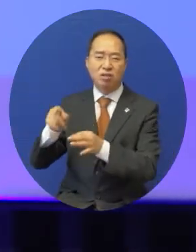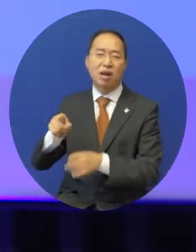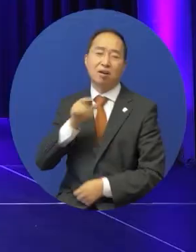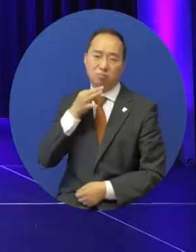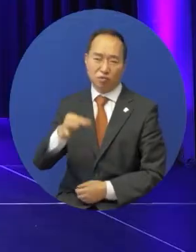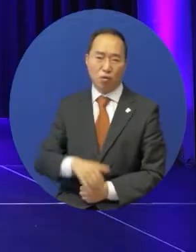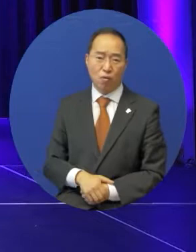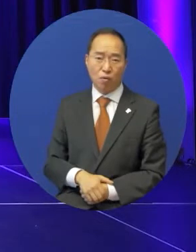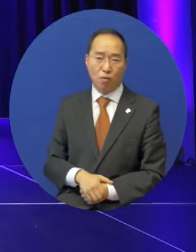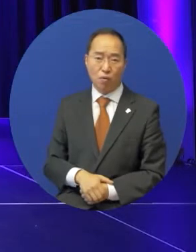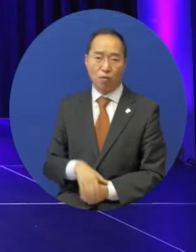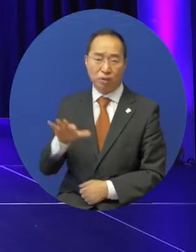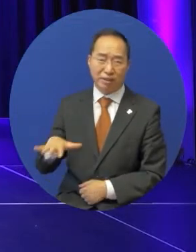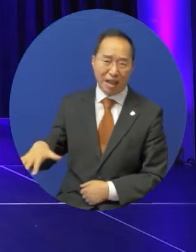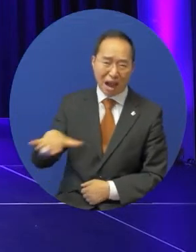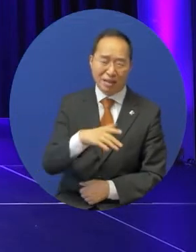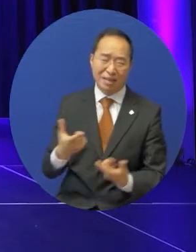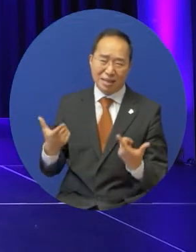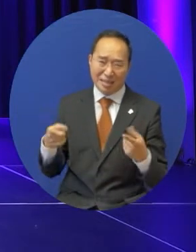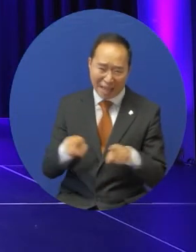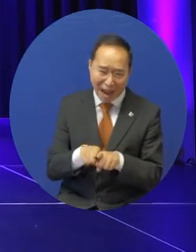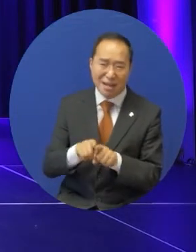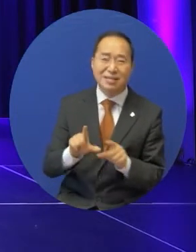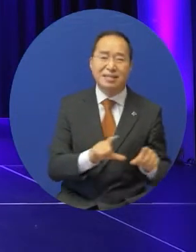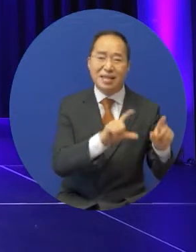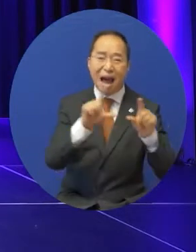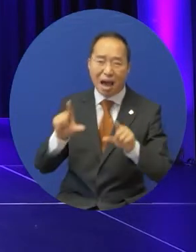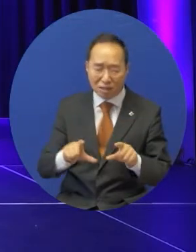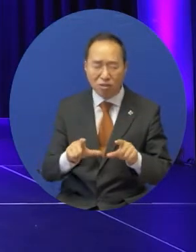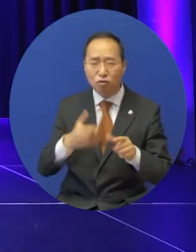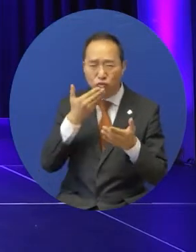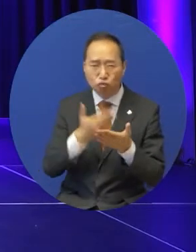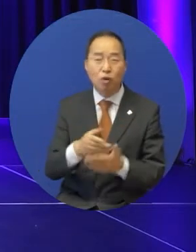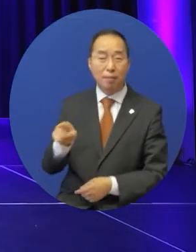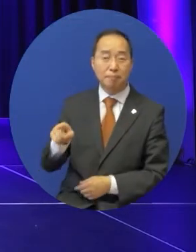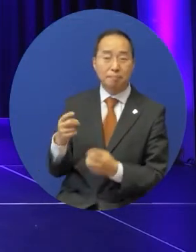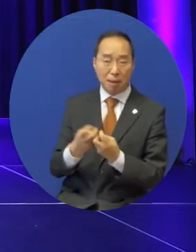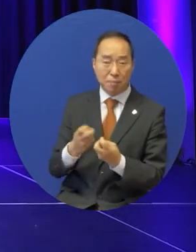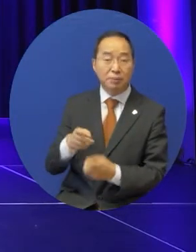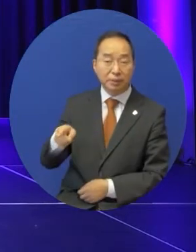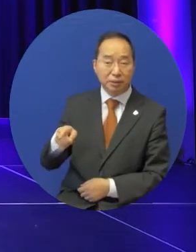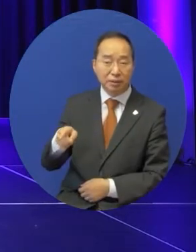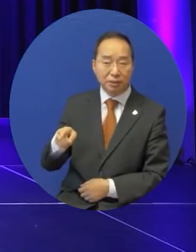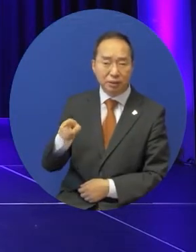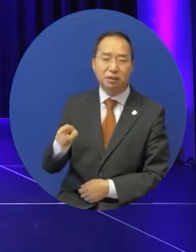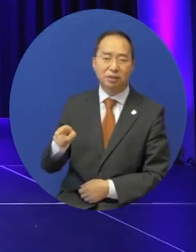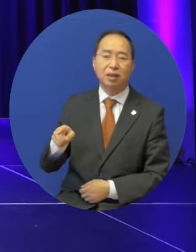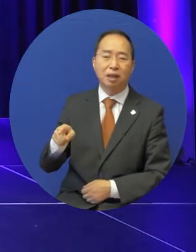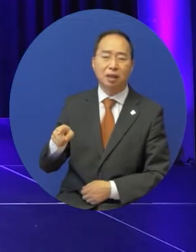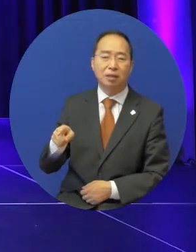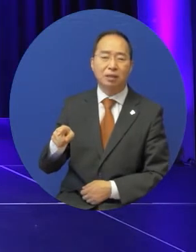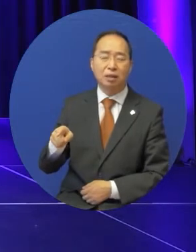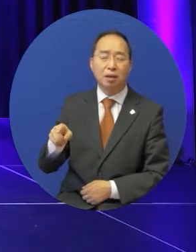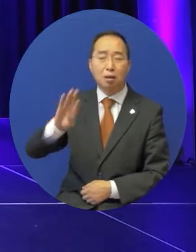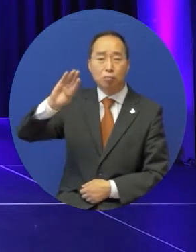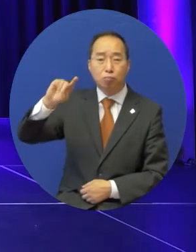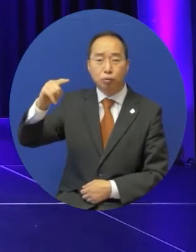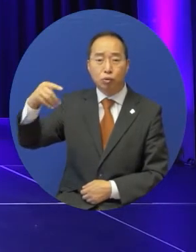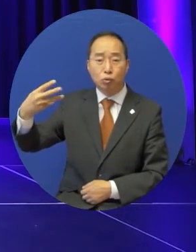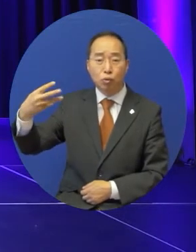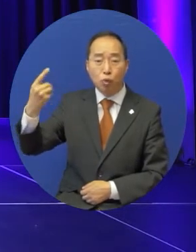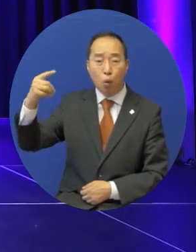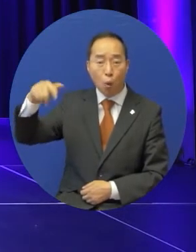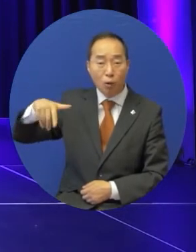하기도 해요. 그래서 제가 볼 때는 다 같이 잘 사는 자본주의의 가장 중요한 플랫폼이 바로